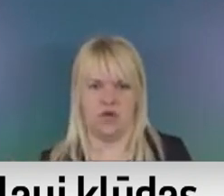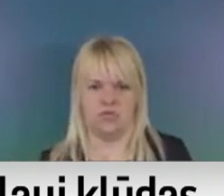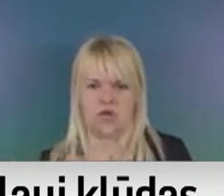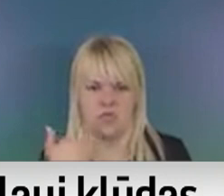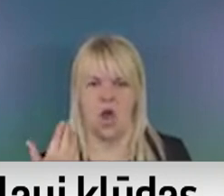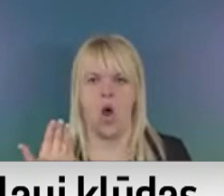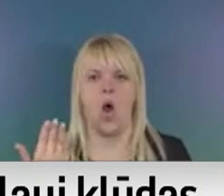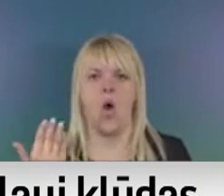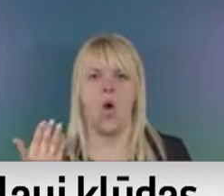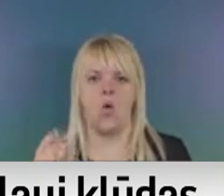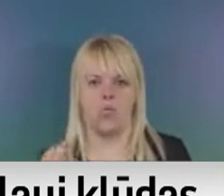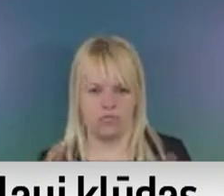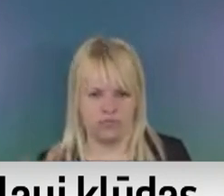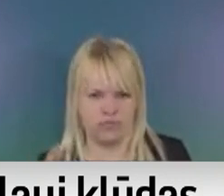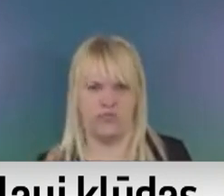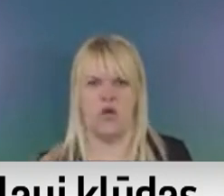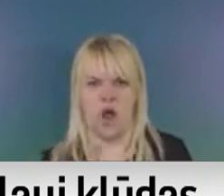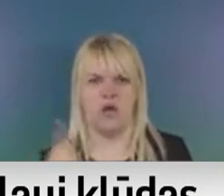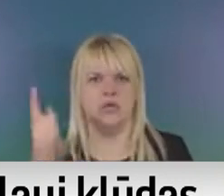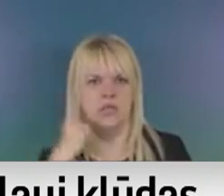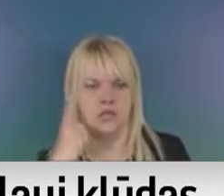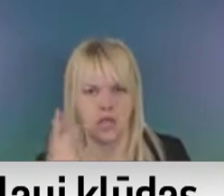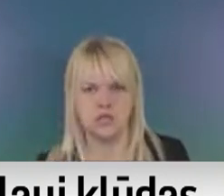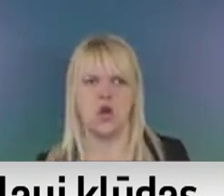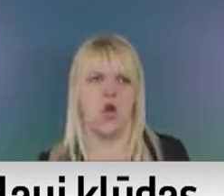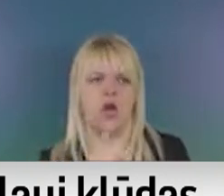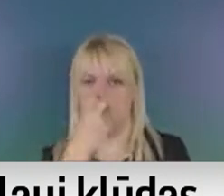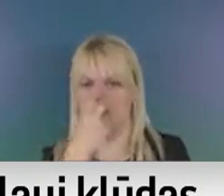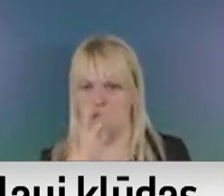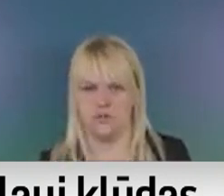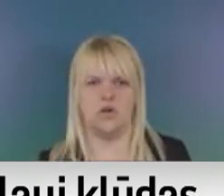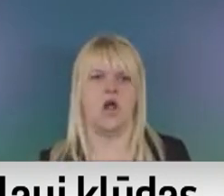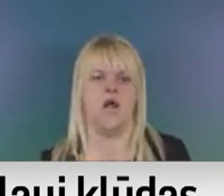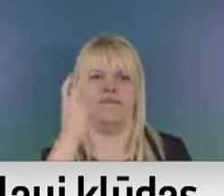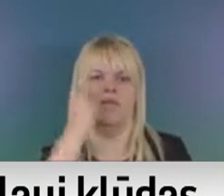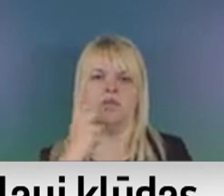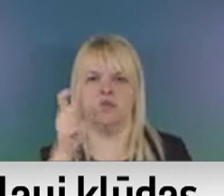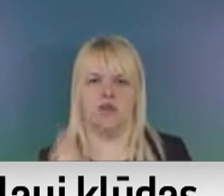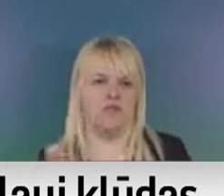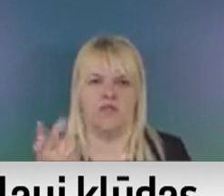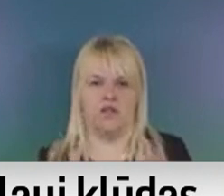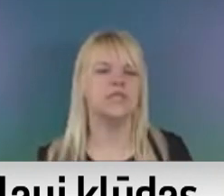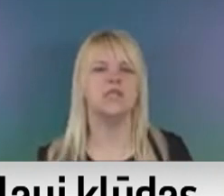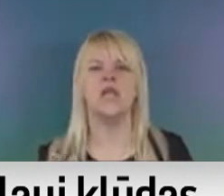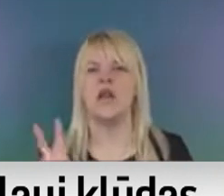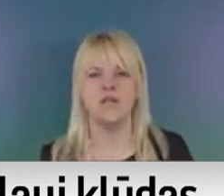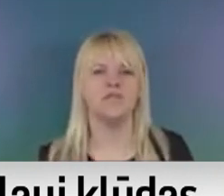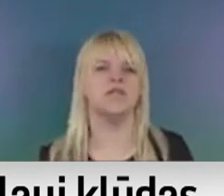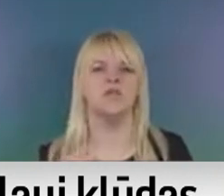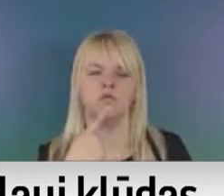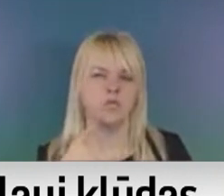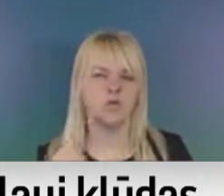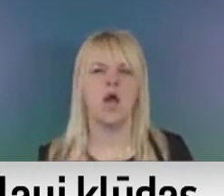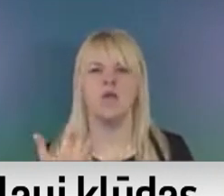ar dzirdes traucējumiem, redzes traucējumiem, ir arī vecāka gada gājuma cilvēku, kuram varbūt pat nav šīs te invaliditātes. Valsts